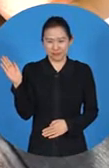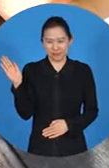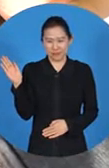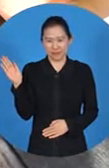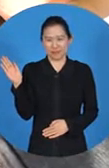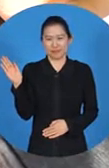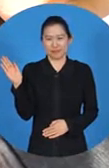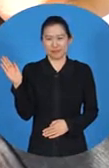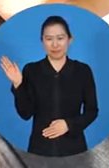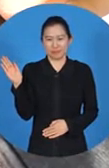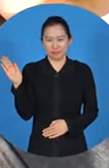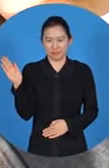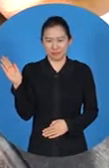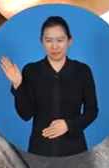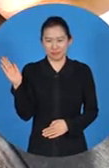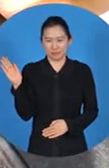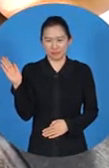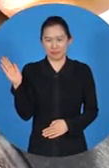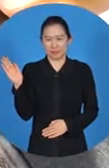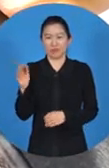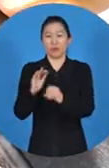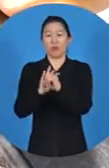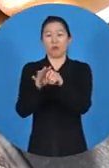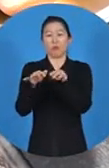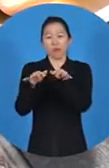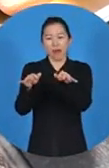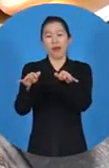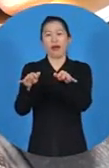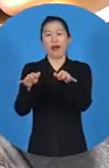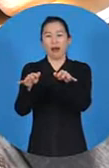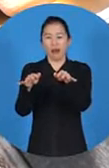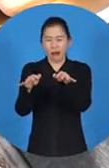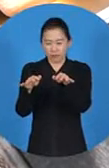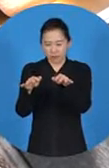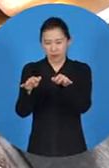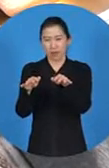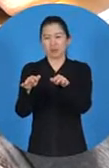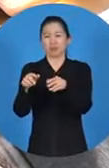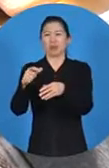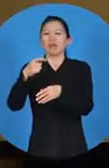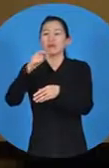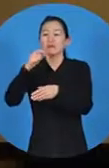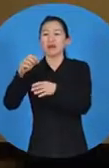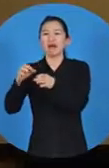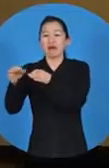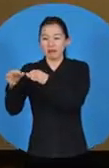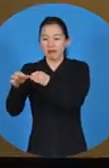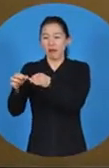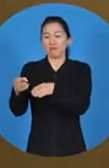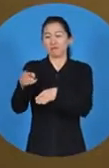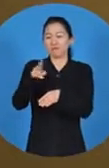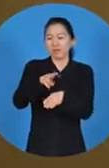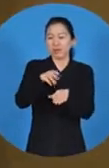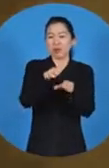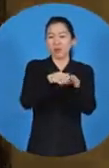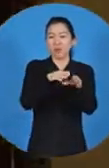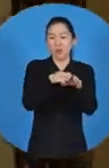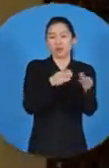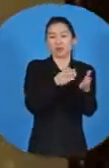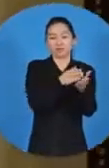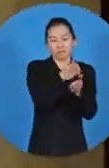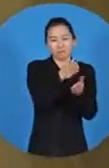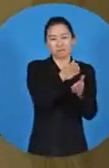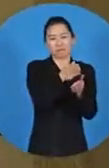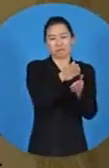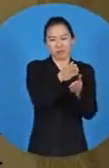穂高です。こちらはコロナ禍で一時的に居酒屋からテイクアウトと通販に業態転